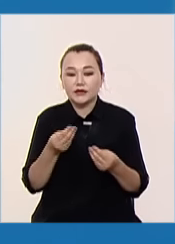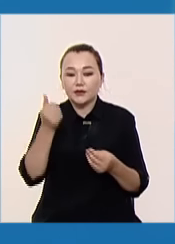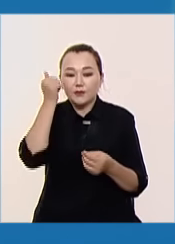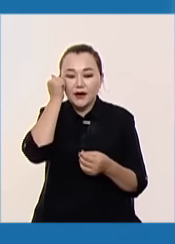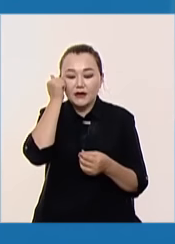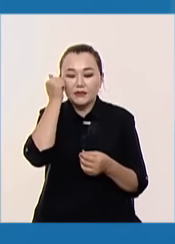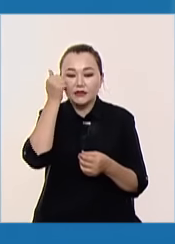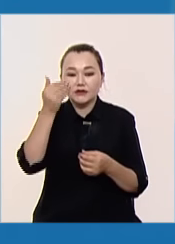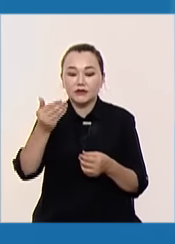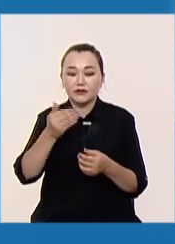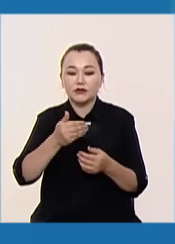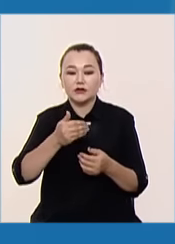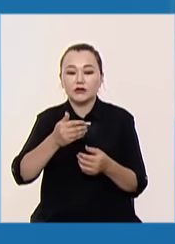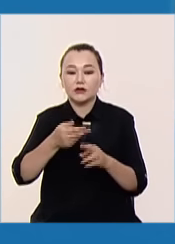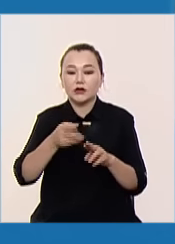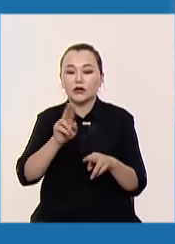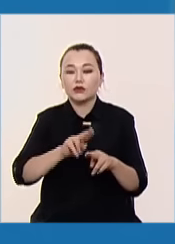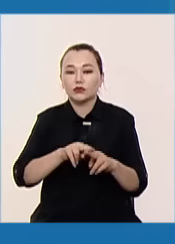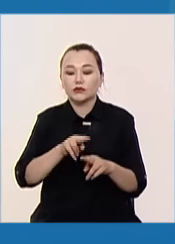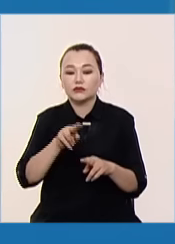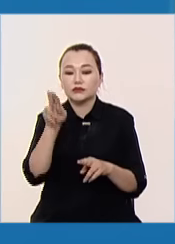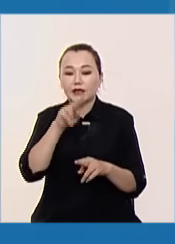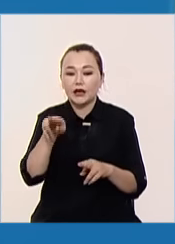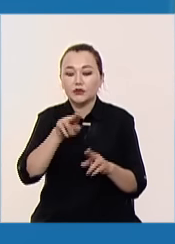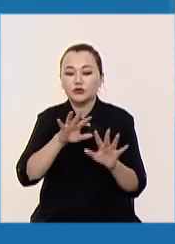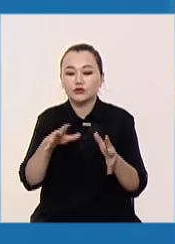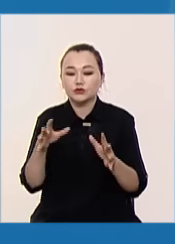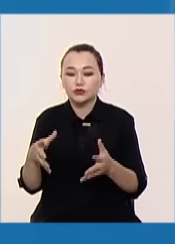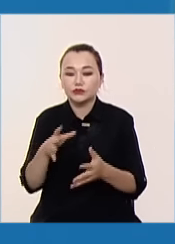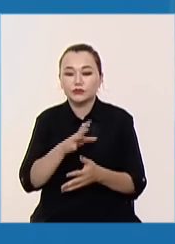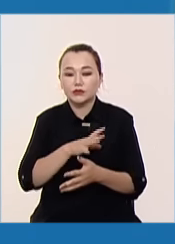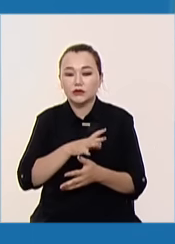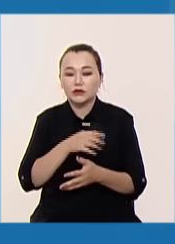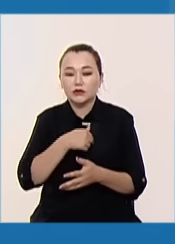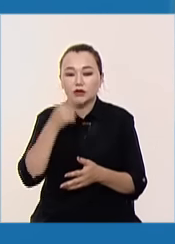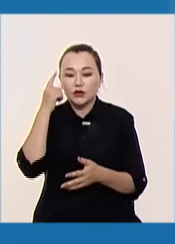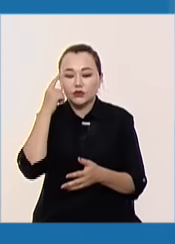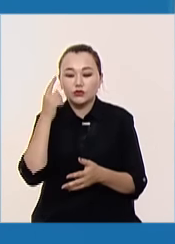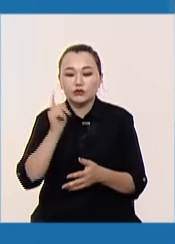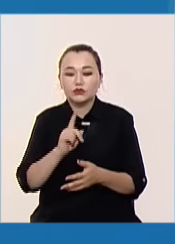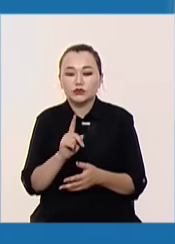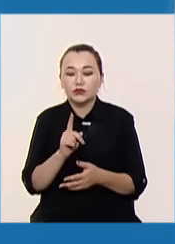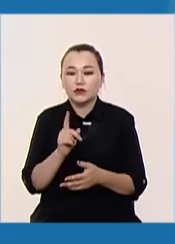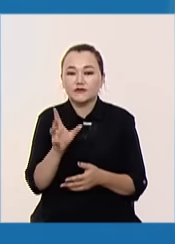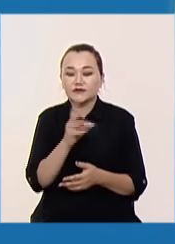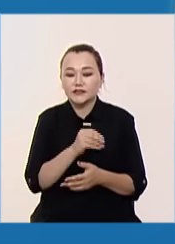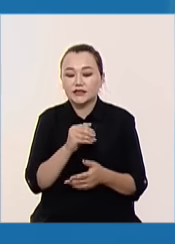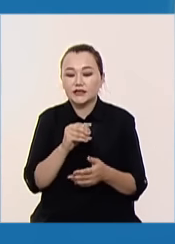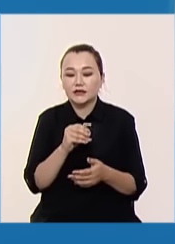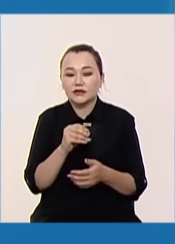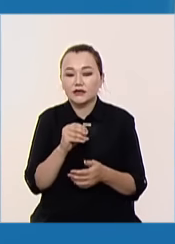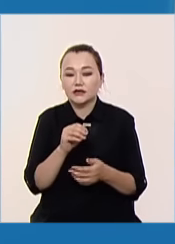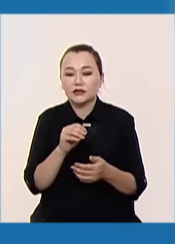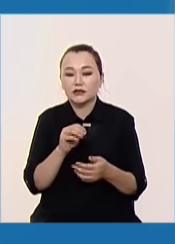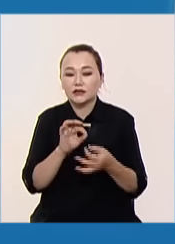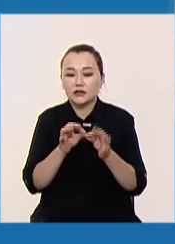памяти, который декабрьский событие, ну, в том числе. Я думаю, что все концепции мы